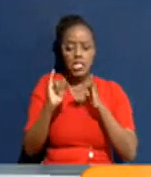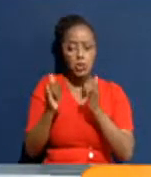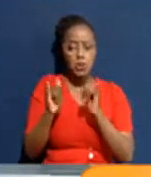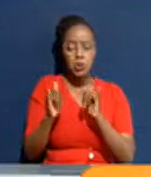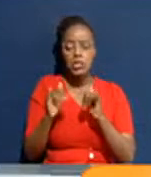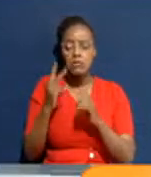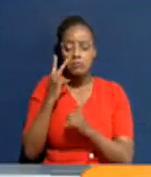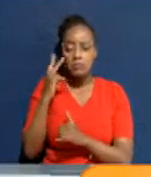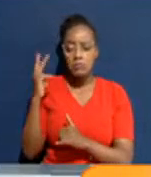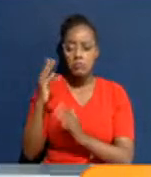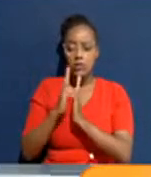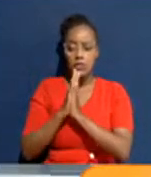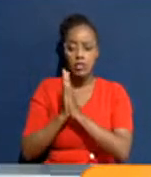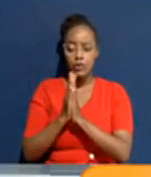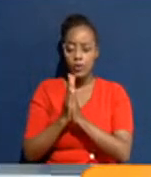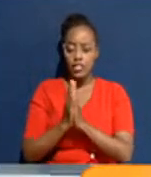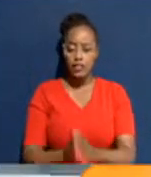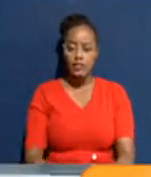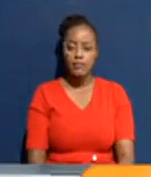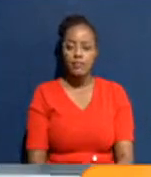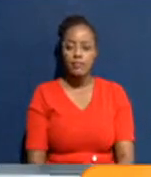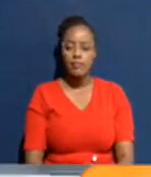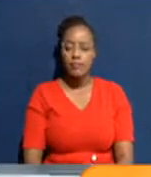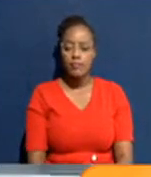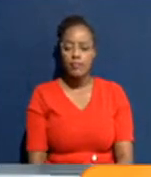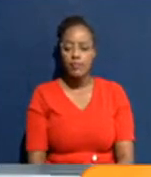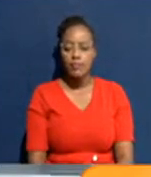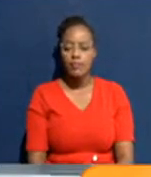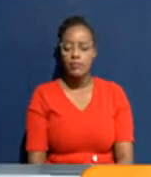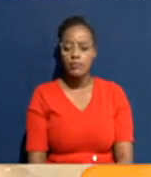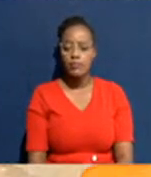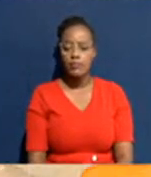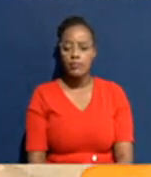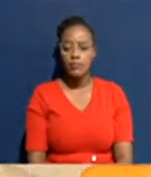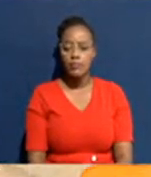kama anavyotueleza mwanahabari wetu Francis Mtalaki.